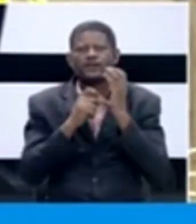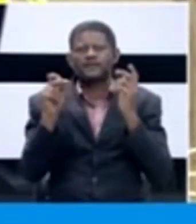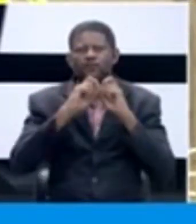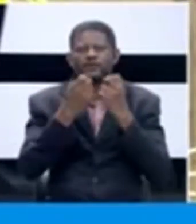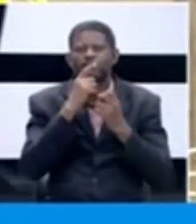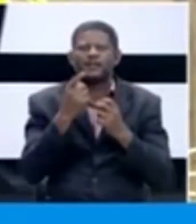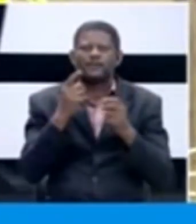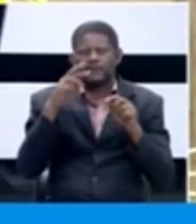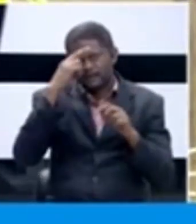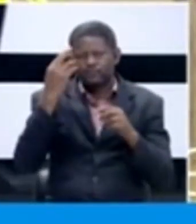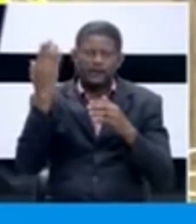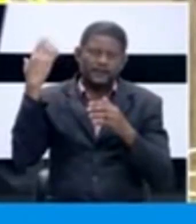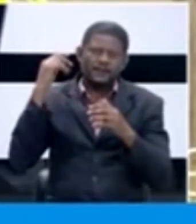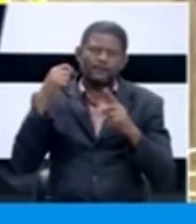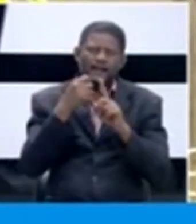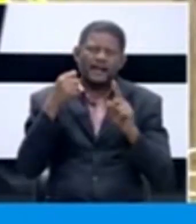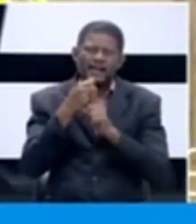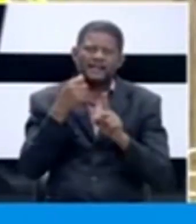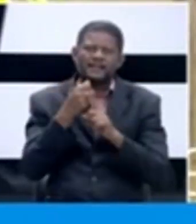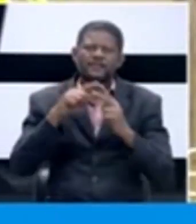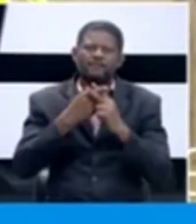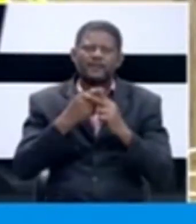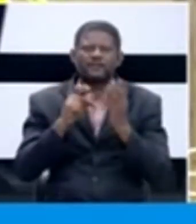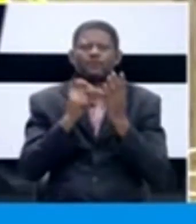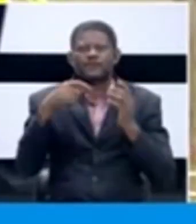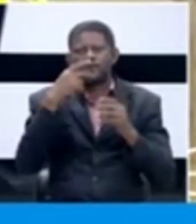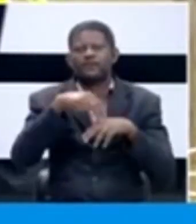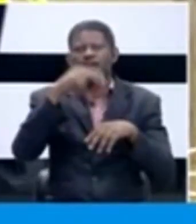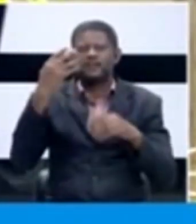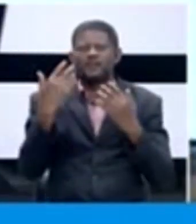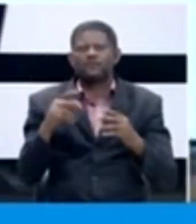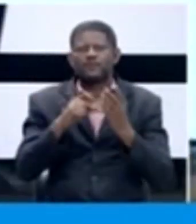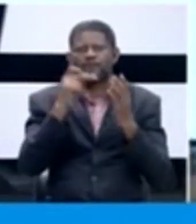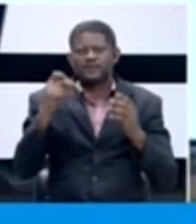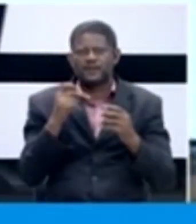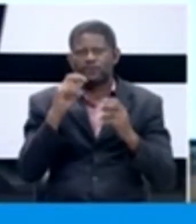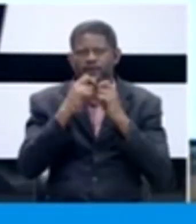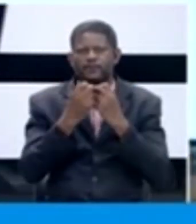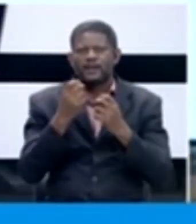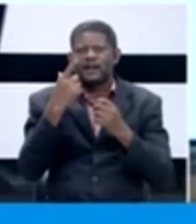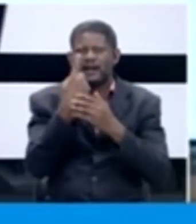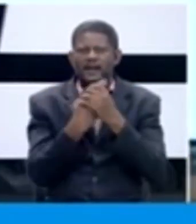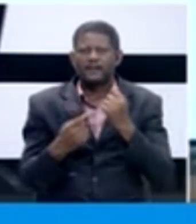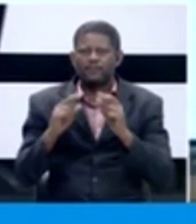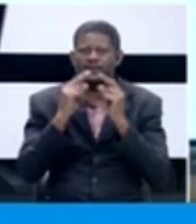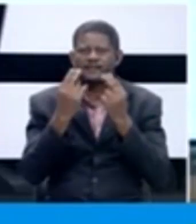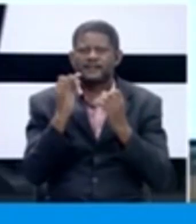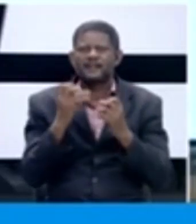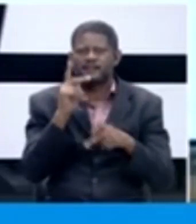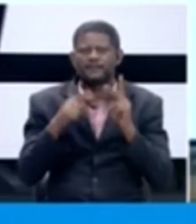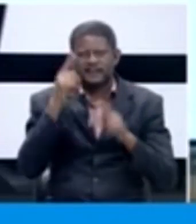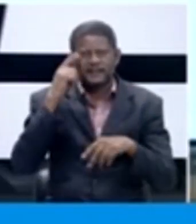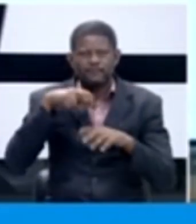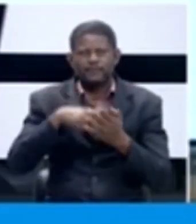ካብ ቀደሙ ሃይለ ቃልሲ ክጅምር ከለዉ ንዲሞክራሲ ኢሉ ተላዒሉ፣ ሕዚ እውን ዲሞክራሲያዊ ውድብ እዩ። ኣህዳዊ ጉጅለ ብልፅግና ህዝቢ ትግራይ ንምንብርካኽን